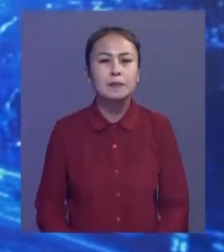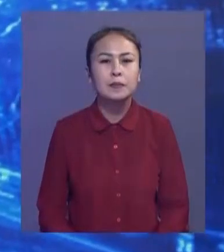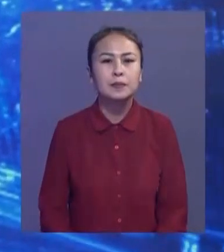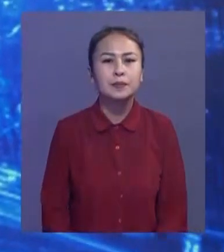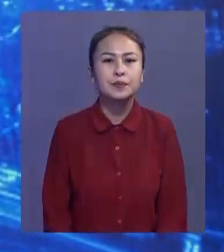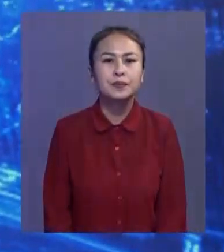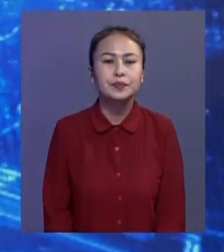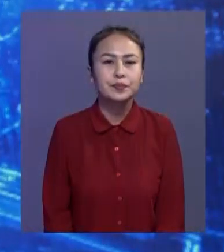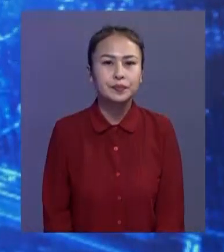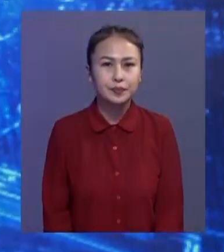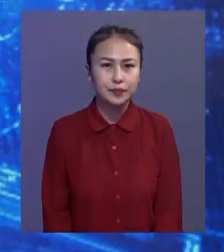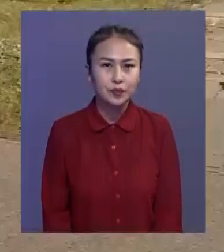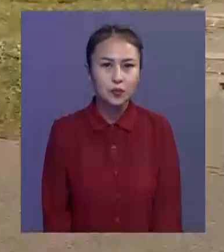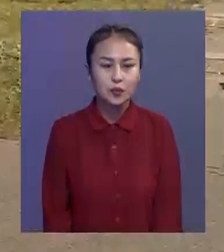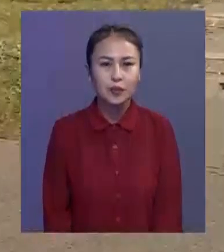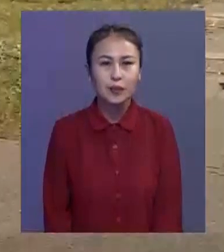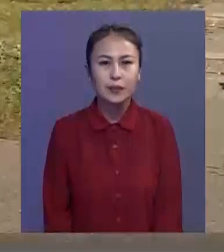қайтты.